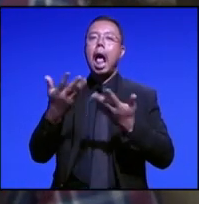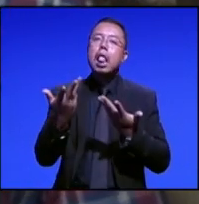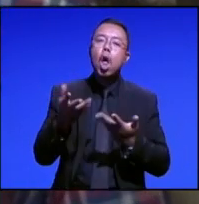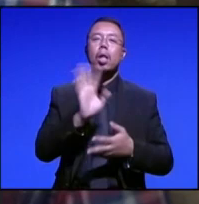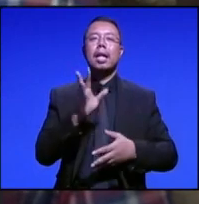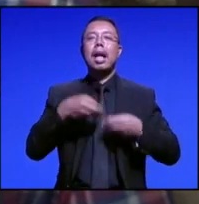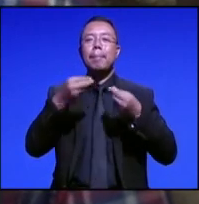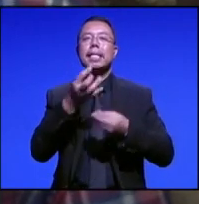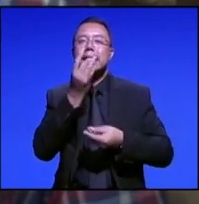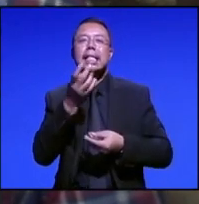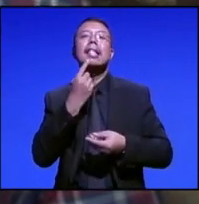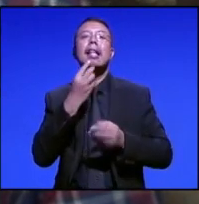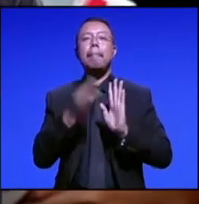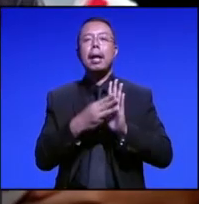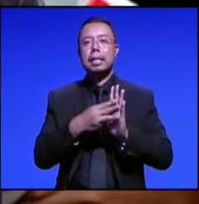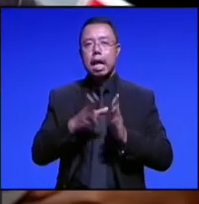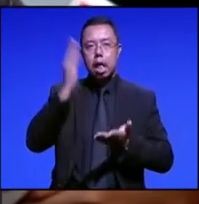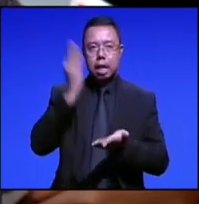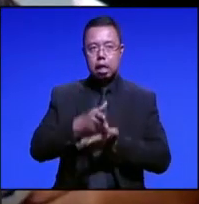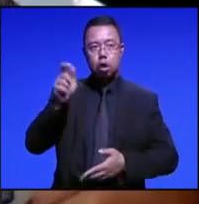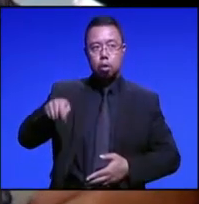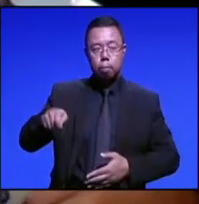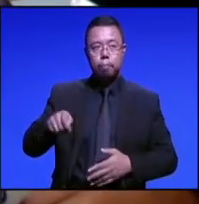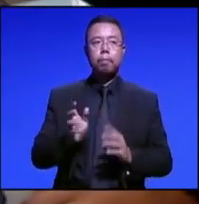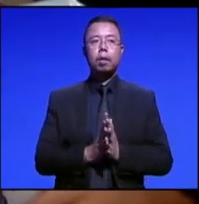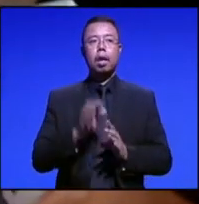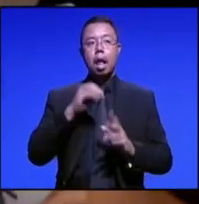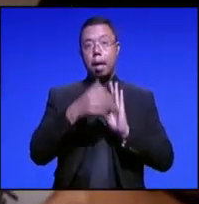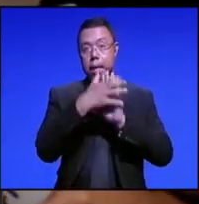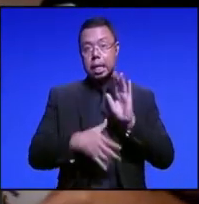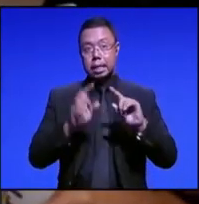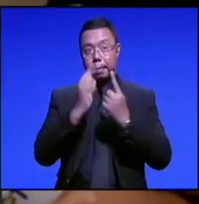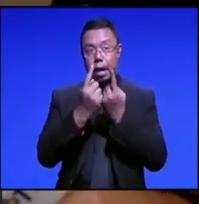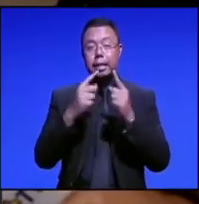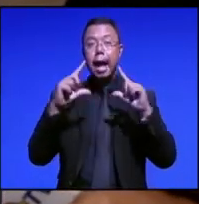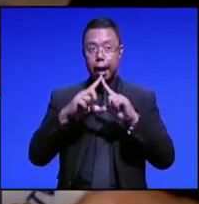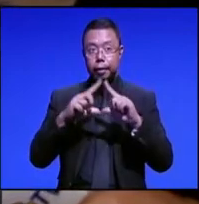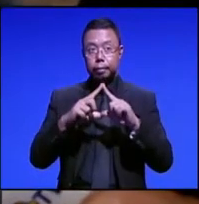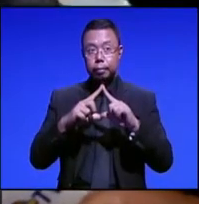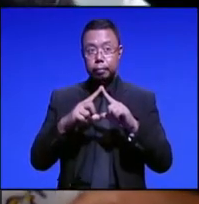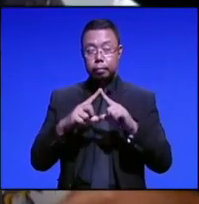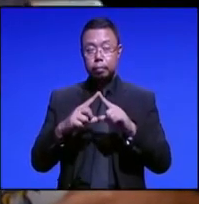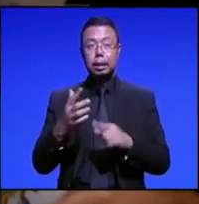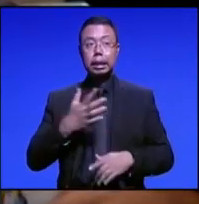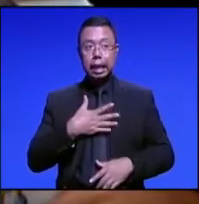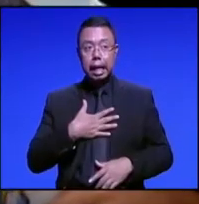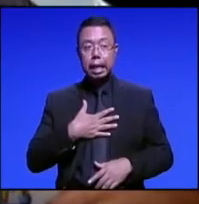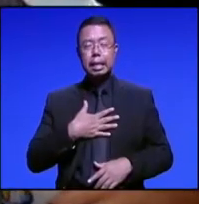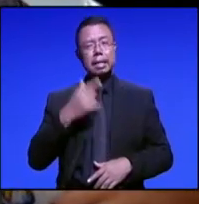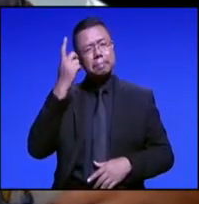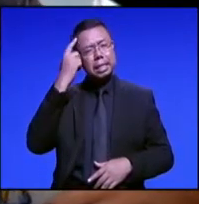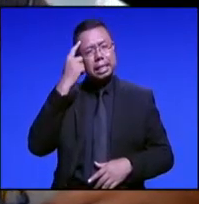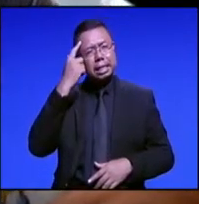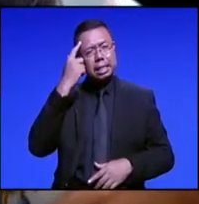memberikan izin soal tindakan projustis. Wah, di dalam pasal 11 huruf A itu kan saya maknai